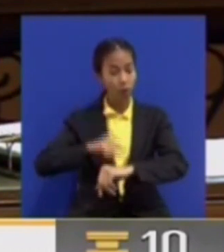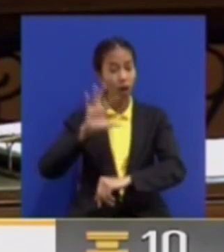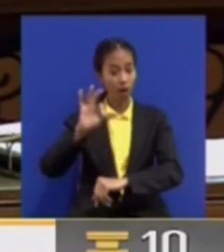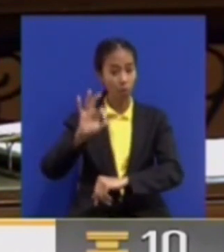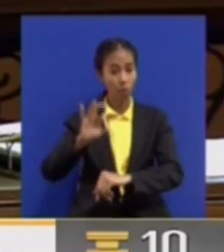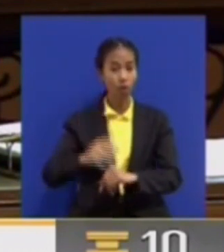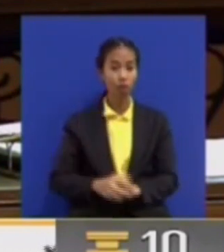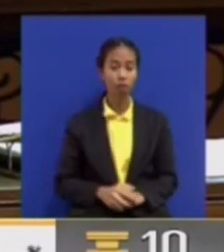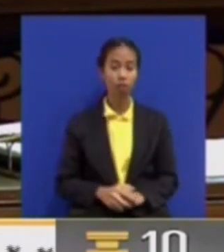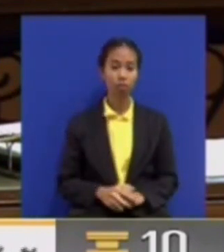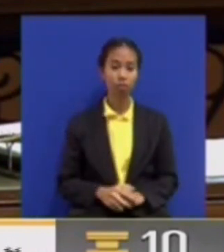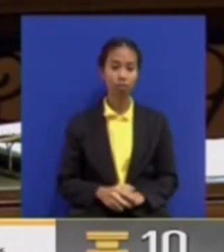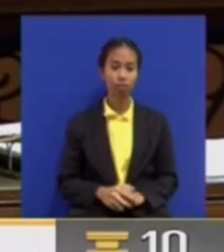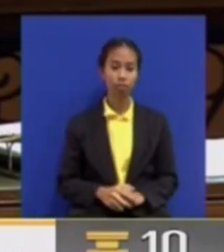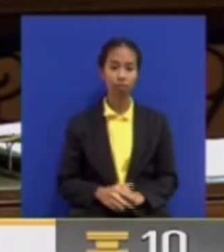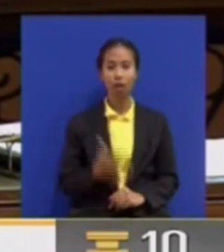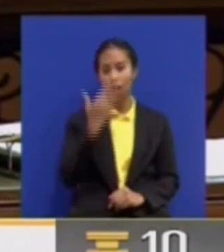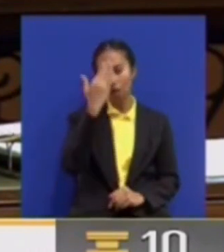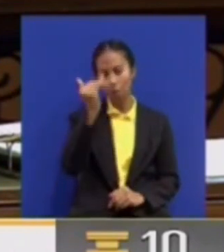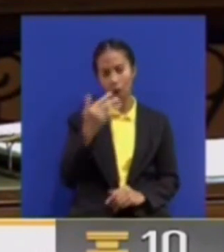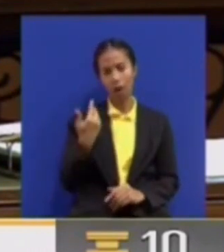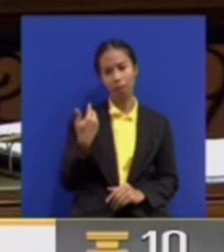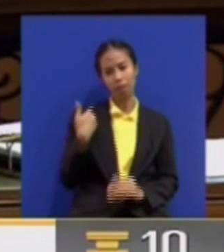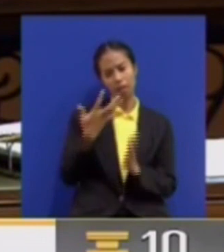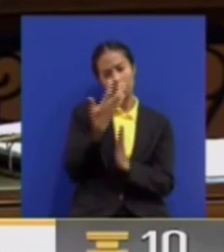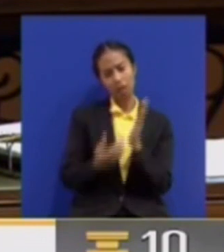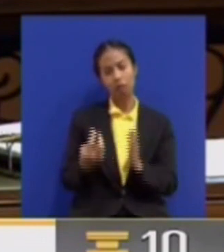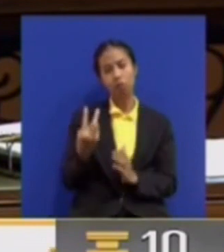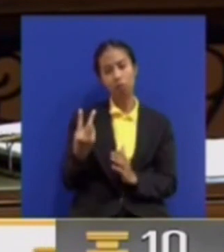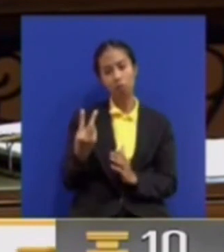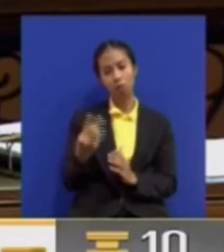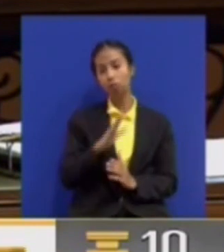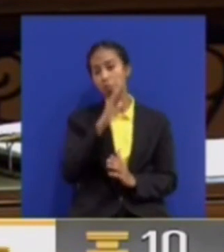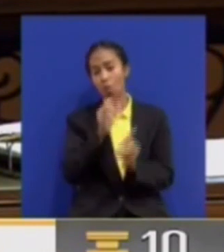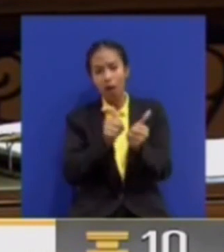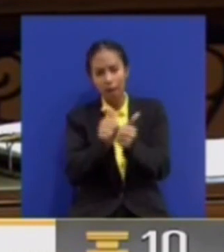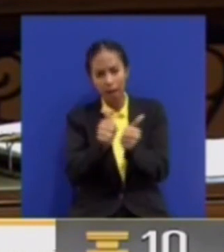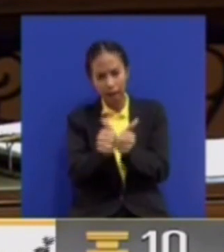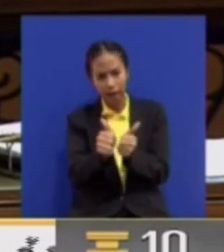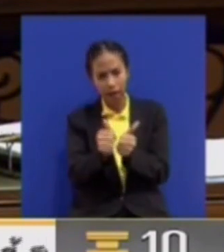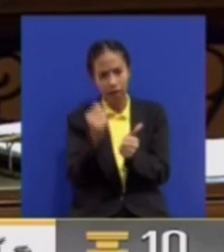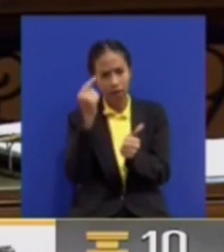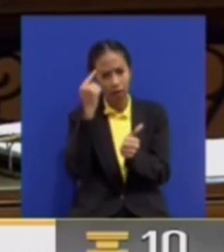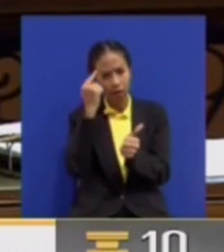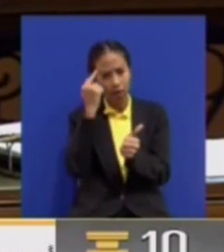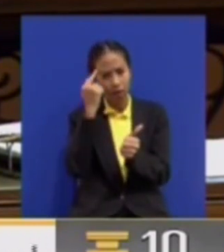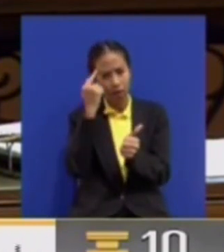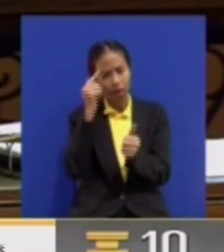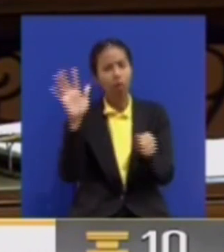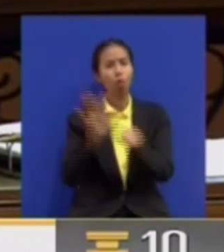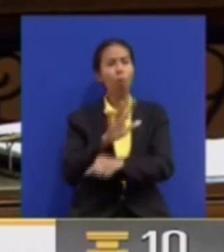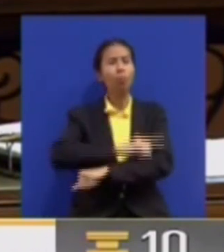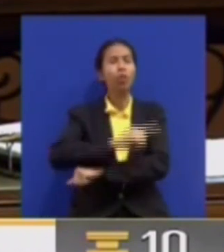ครับเพราะว่า2ท่านถ้ามีการแข่งกันก็พอดีวันหนึ่งเต็ม